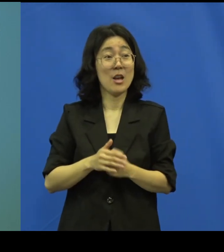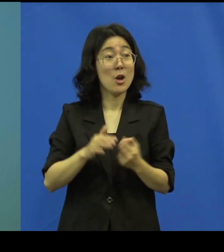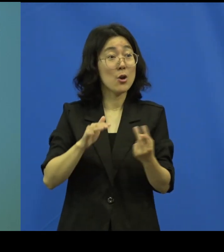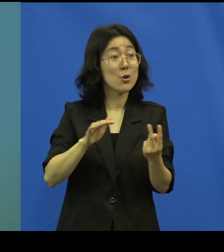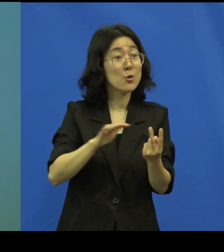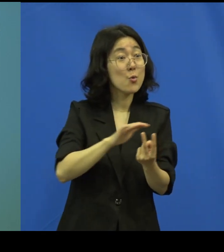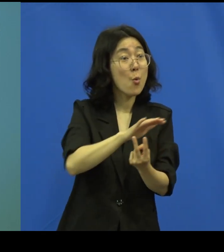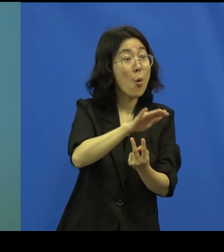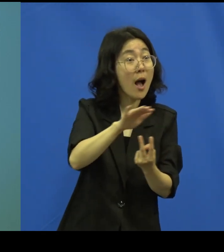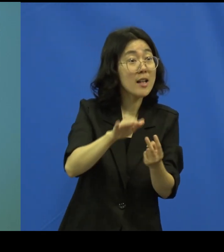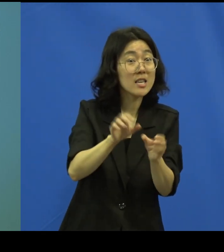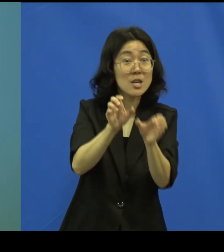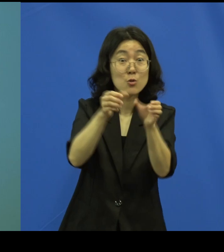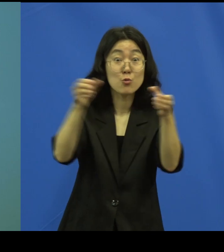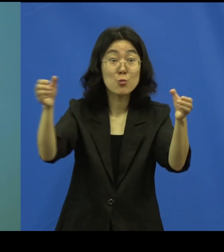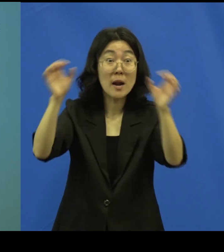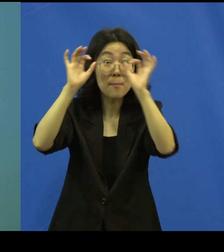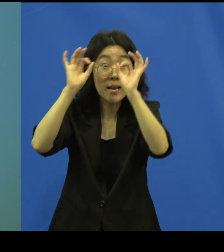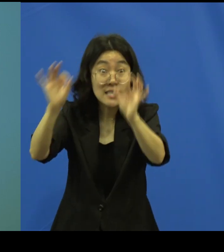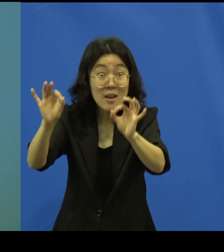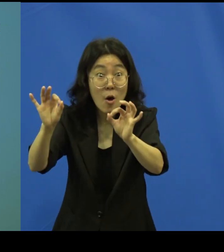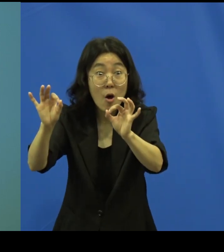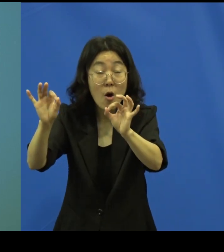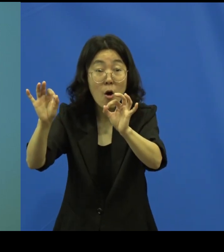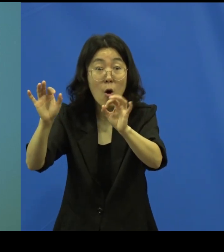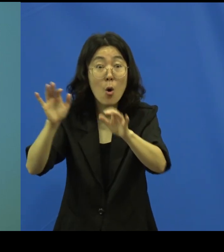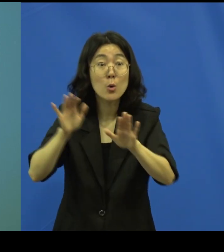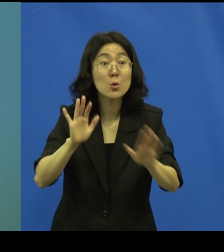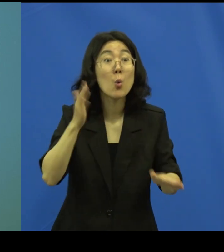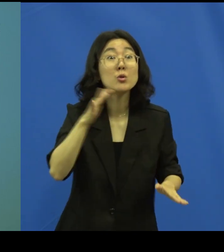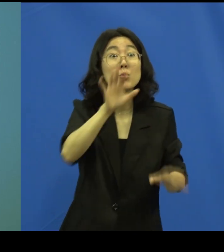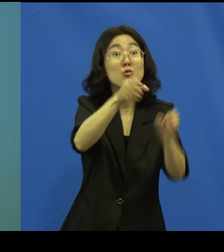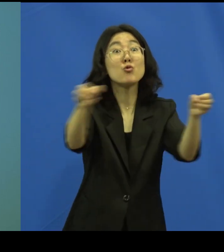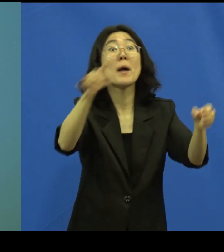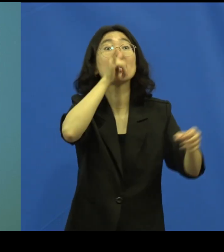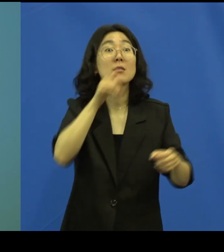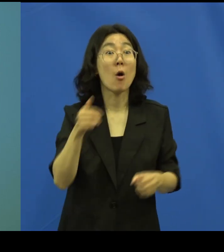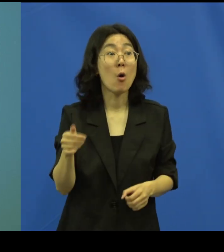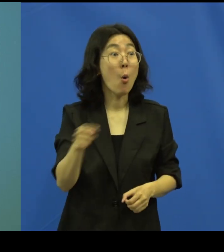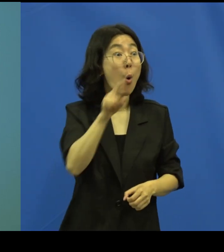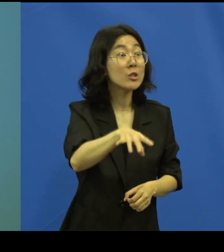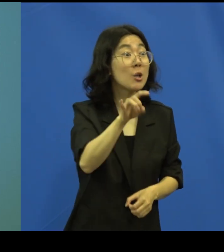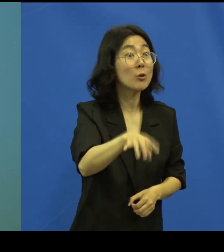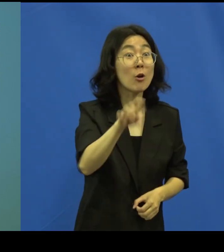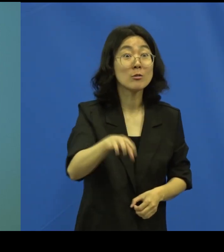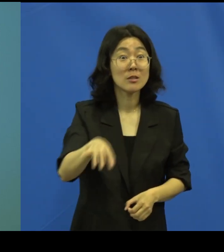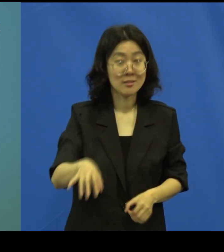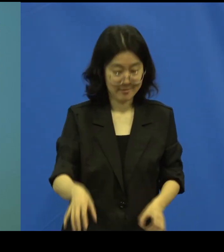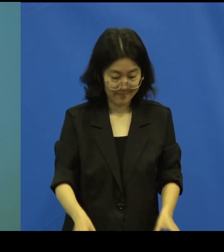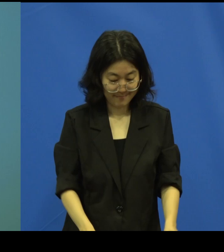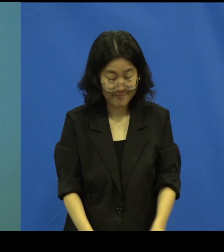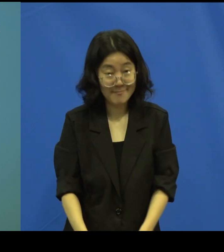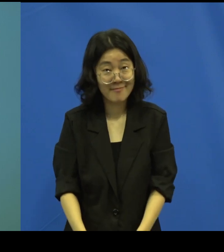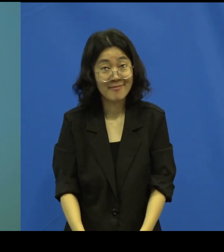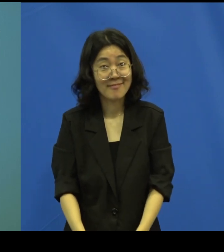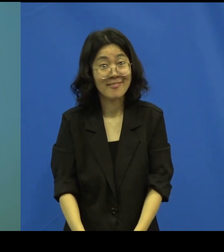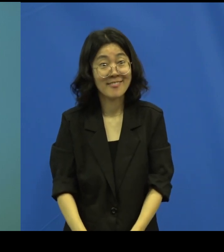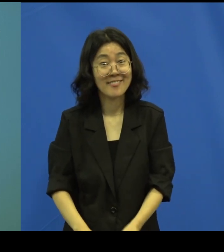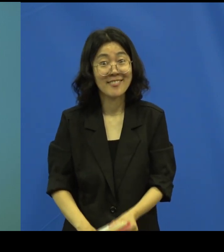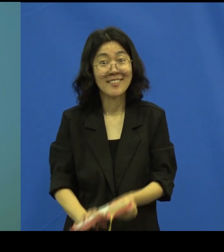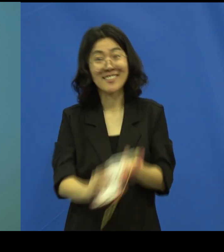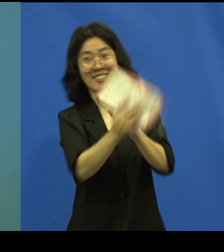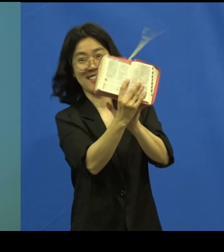오늘 우리는 뭘 볼까요? 우리는 성경을 보는 겁니다. 이 성경 안에 하늘의 계시, 하늘의 비밀이